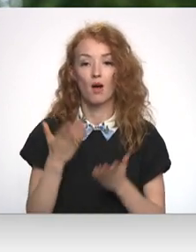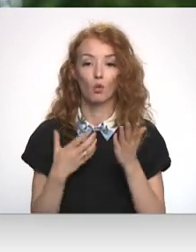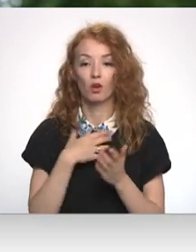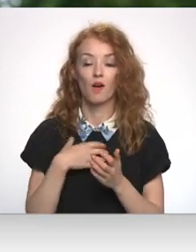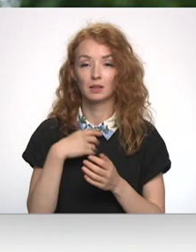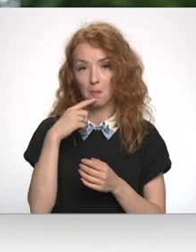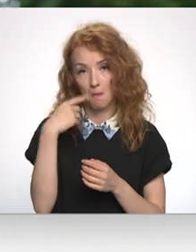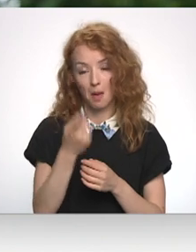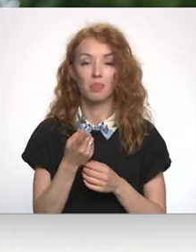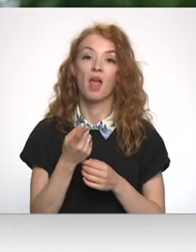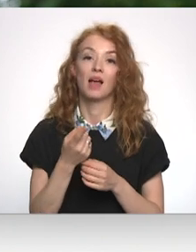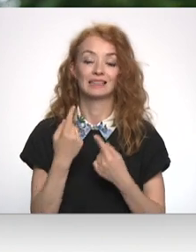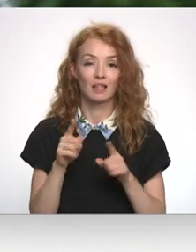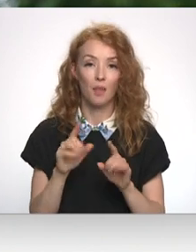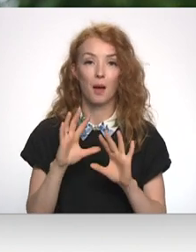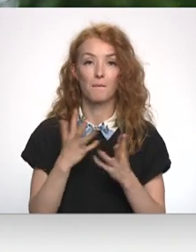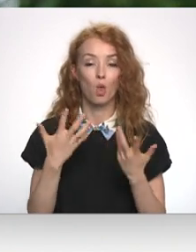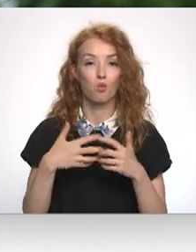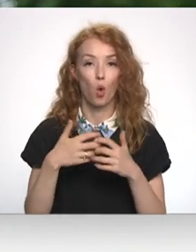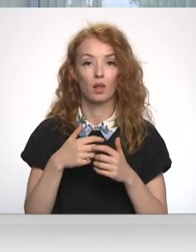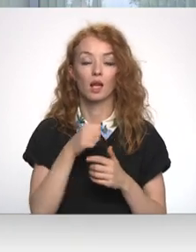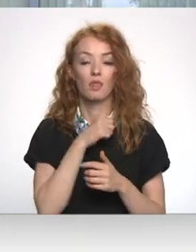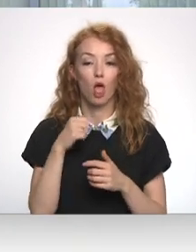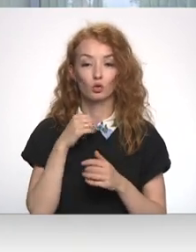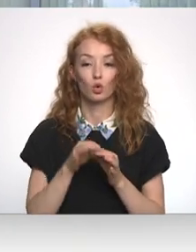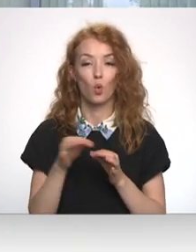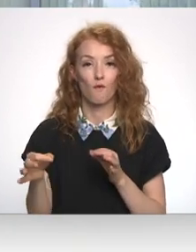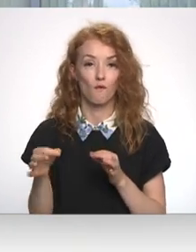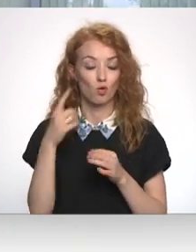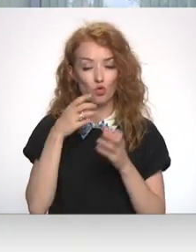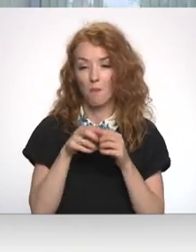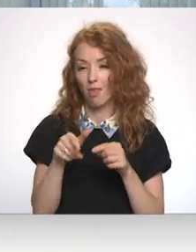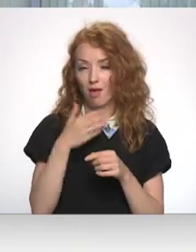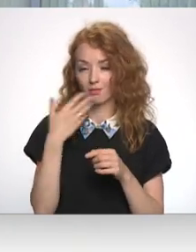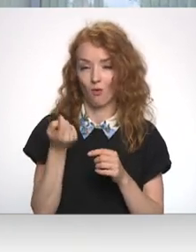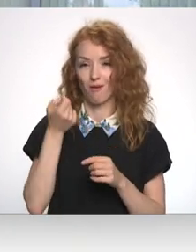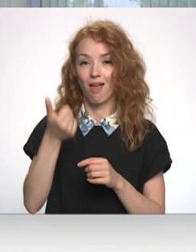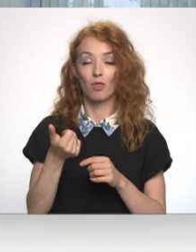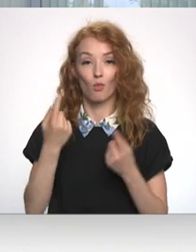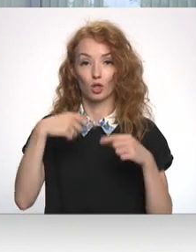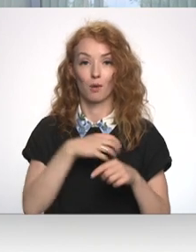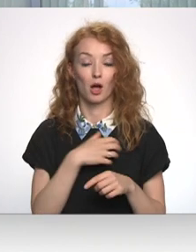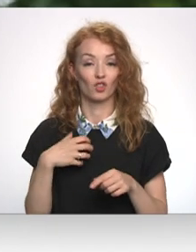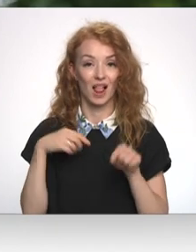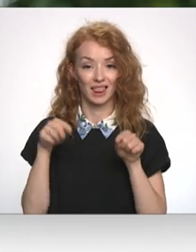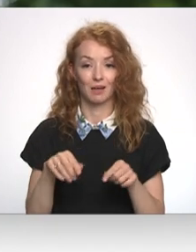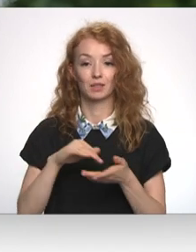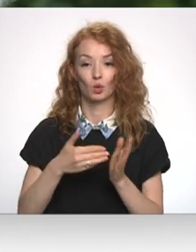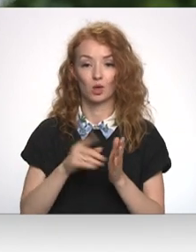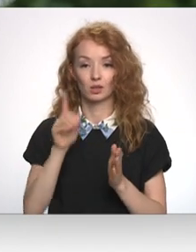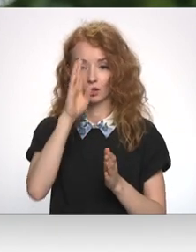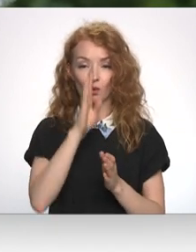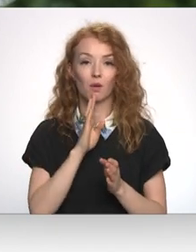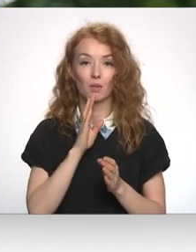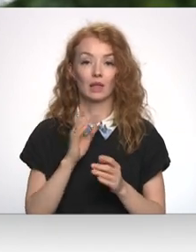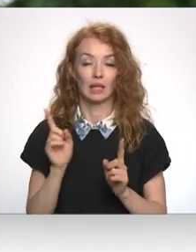un rožaini izteicieni politikā īpaši Talsu novada domē nav nekāds retums. Šobrīd pašvaldībā situācija ir nopietna, es